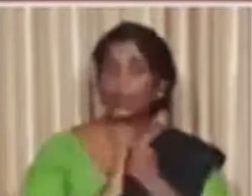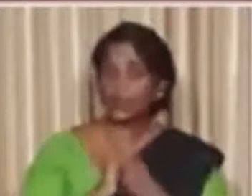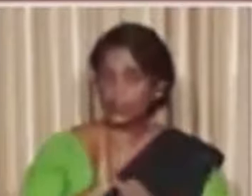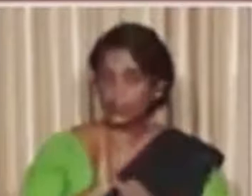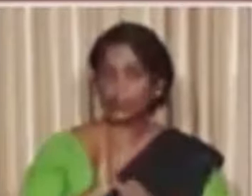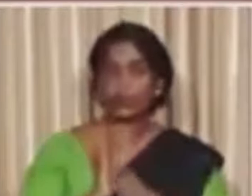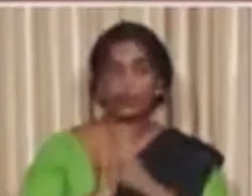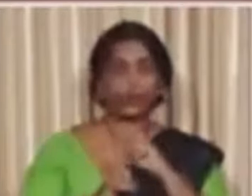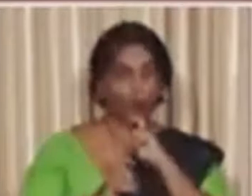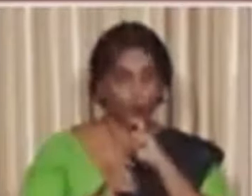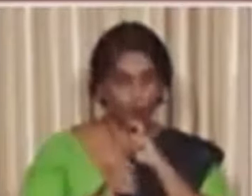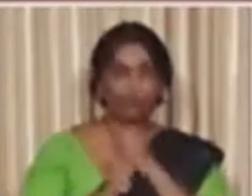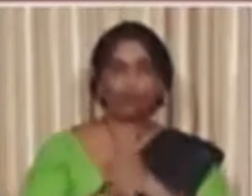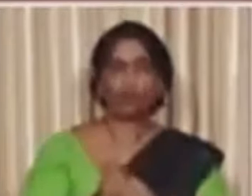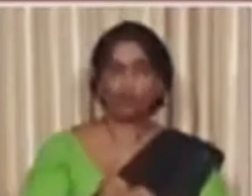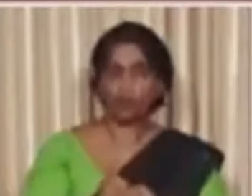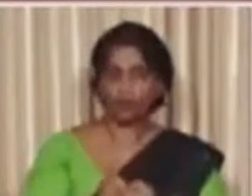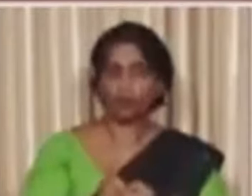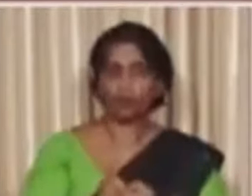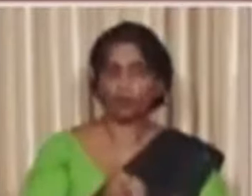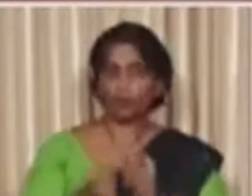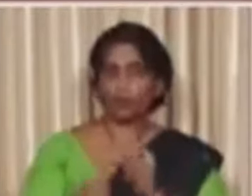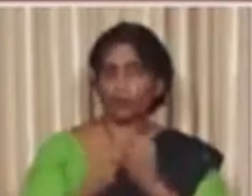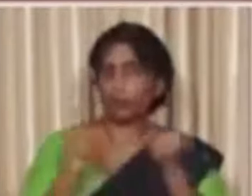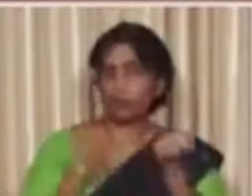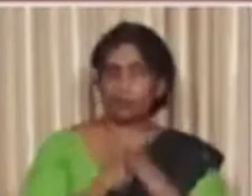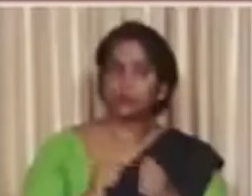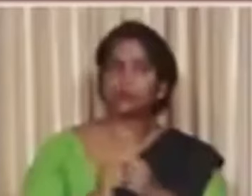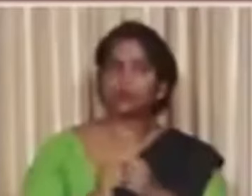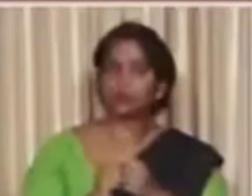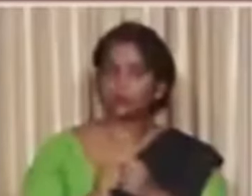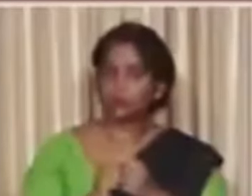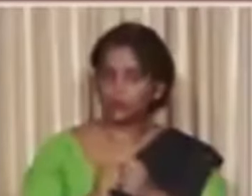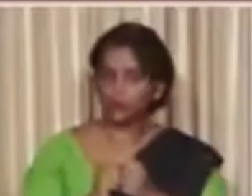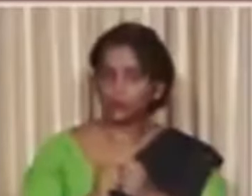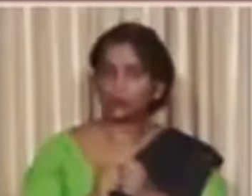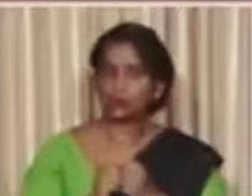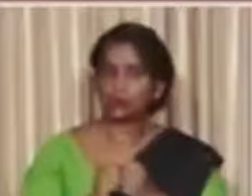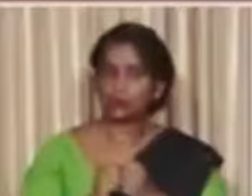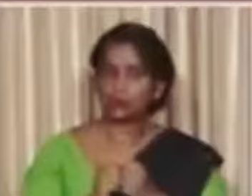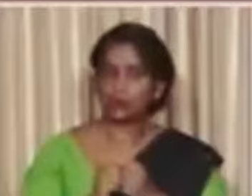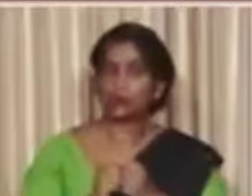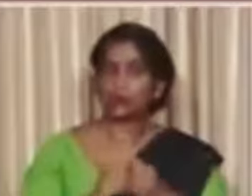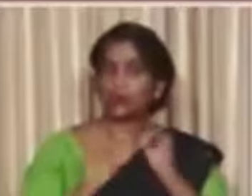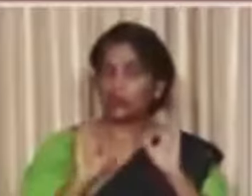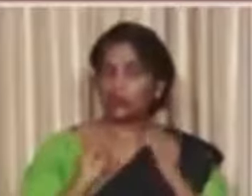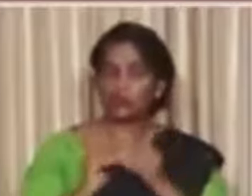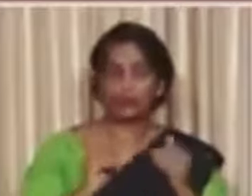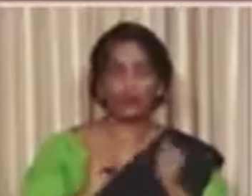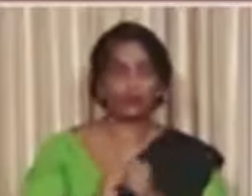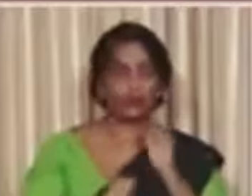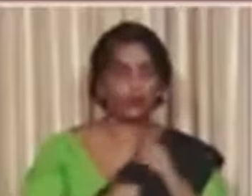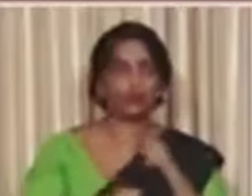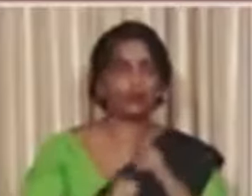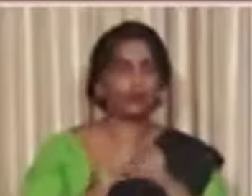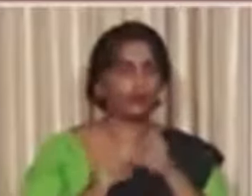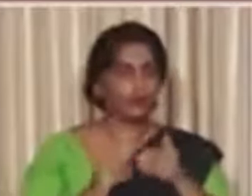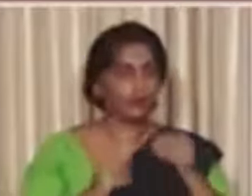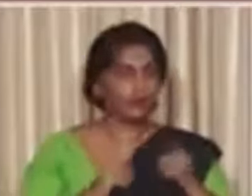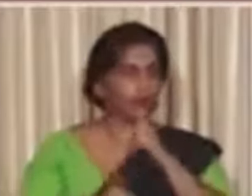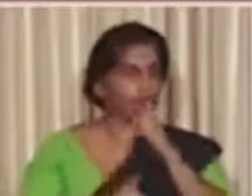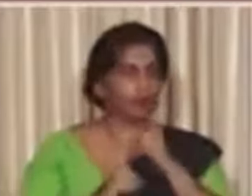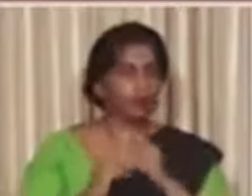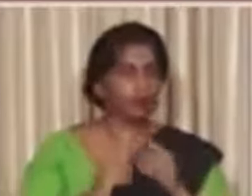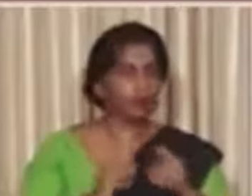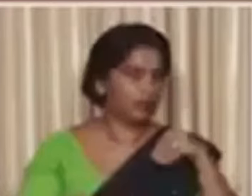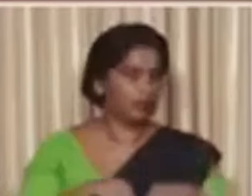නීතිය අධිකරණයට හා පොලිසියට කිසිම බැලිපෑමක් වෙන්නේ නැහැ. ඒක සුදුසු පරිදි කටයුතු කරනවා. ඒක මේක දිගින් දිගටම කතා